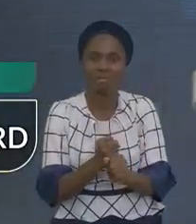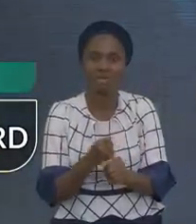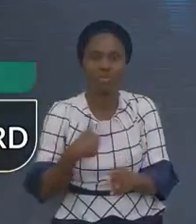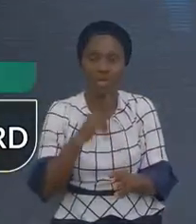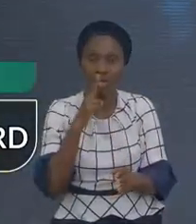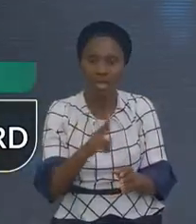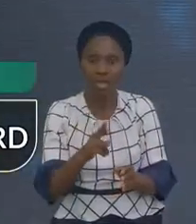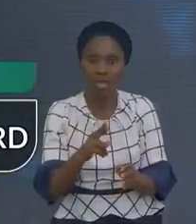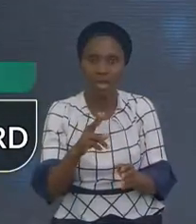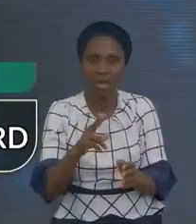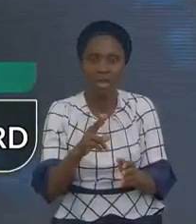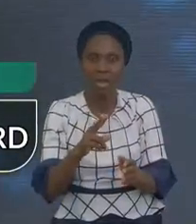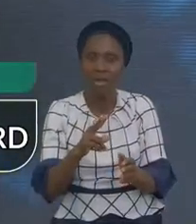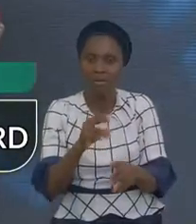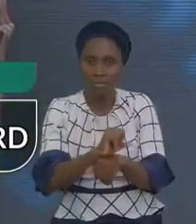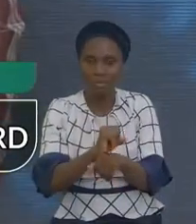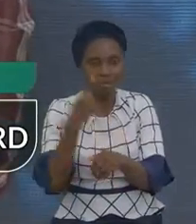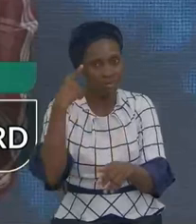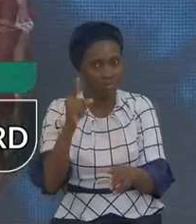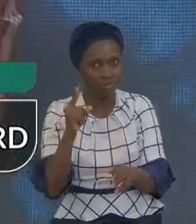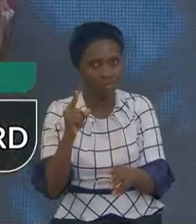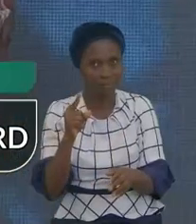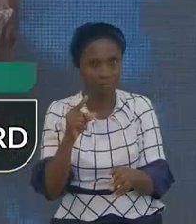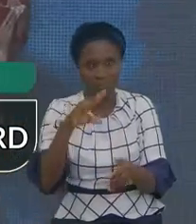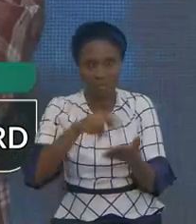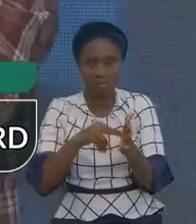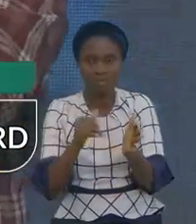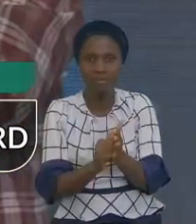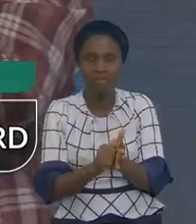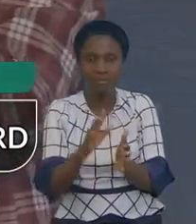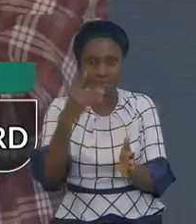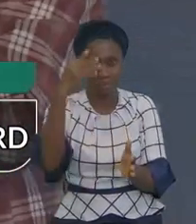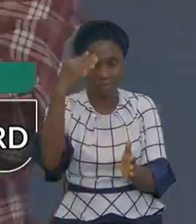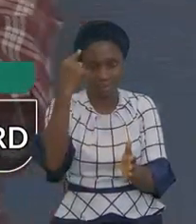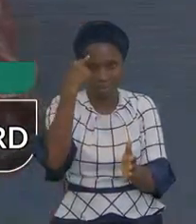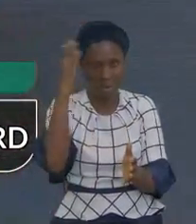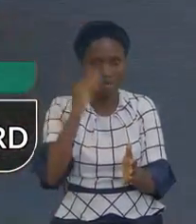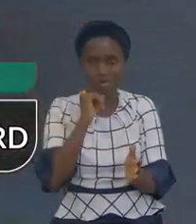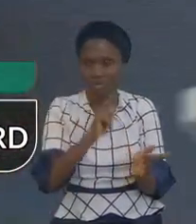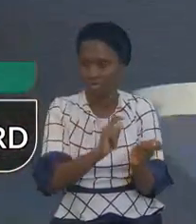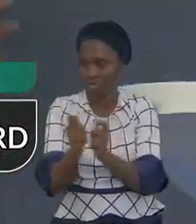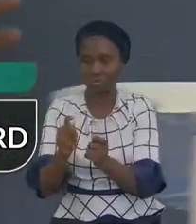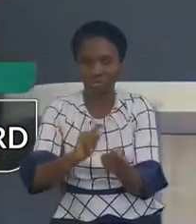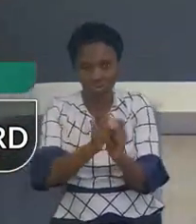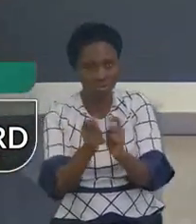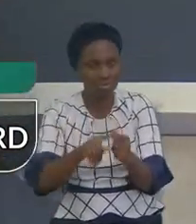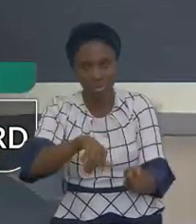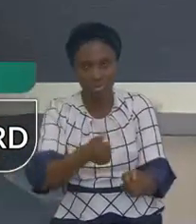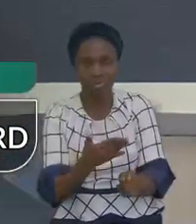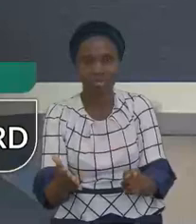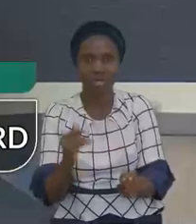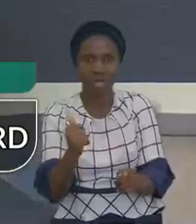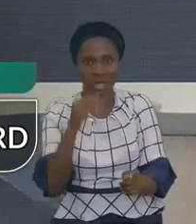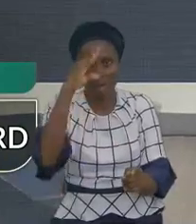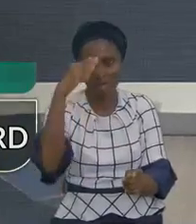Un homme d'un seul objectif, un homme d'un seul but, un homme d'un seul désir, un